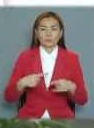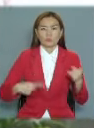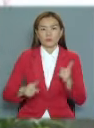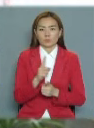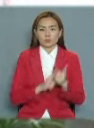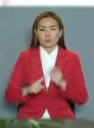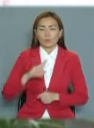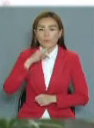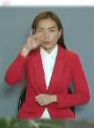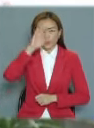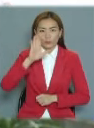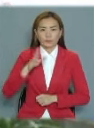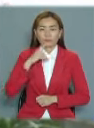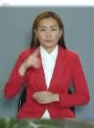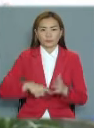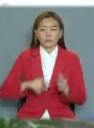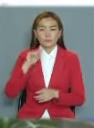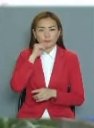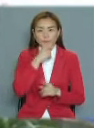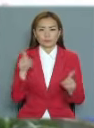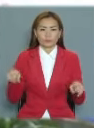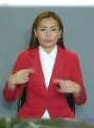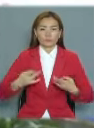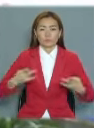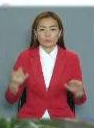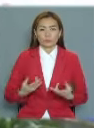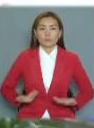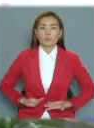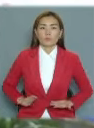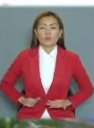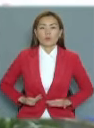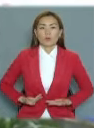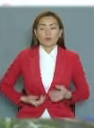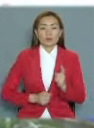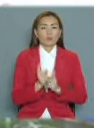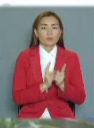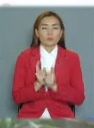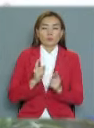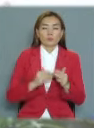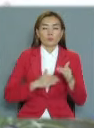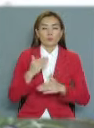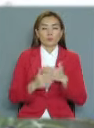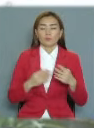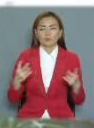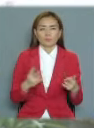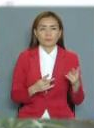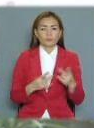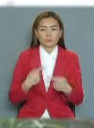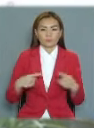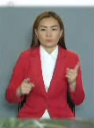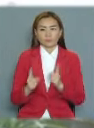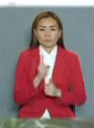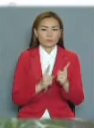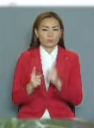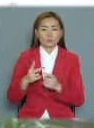келу керек. Экономикалық өміріміз жақсару керек. Саяси өмірде демократиялық бағыттағы өзгерістер келу керек.